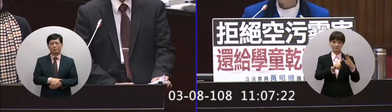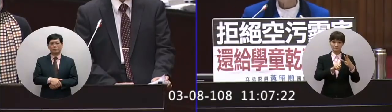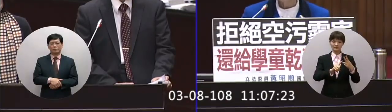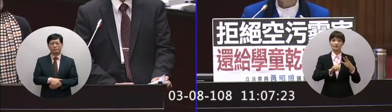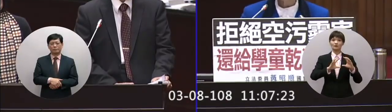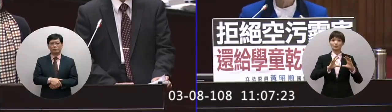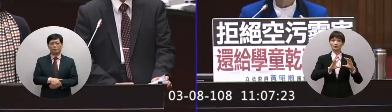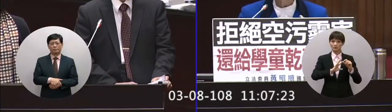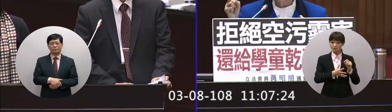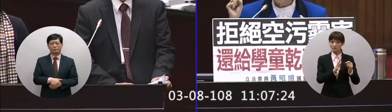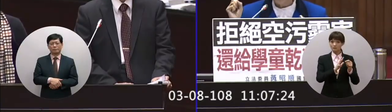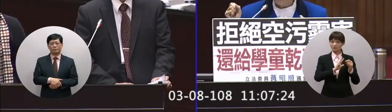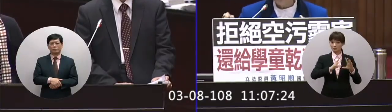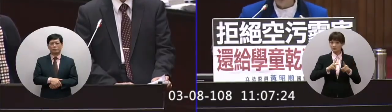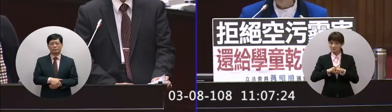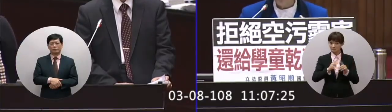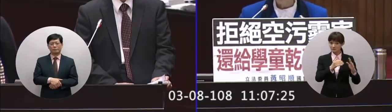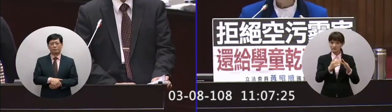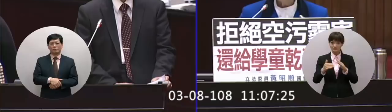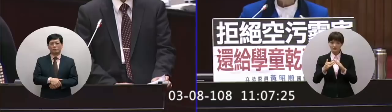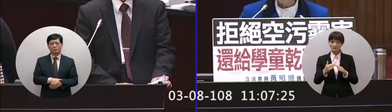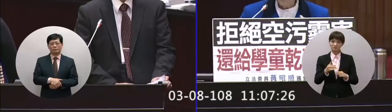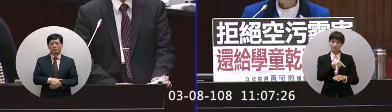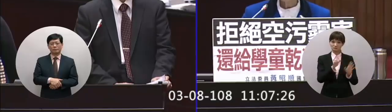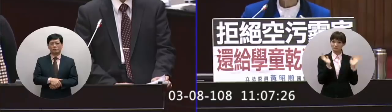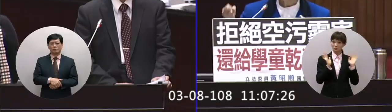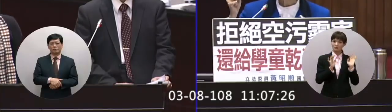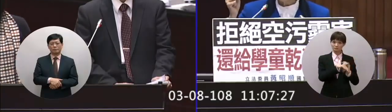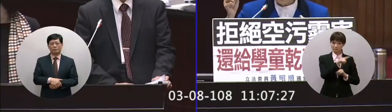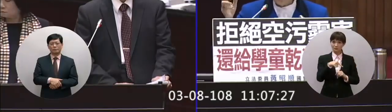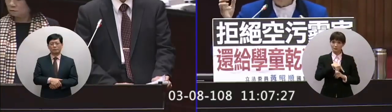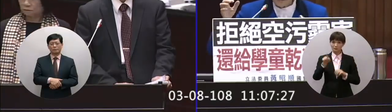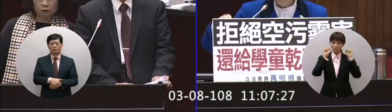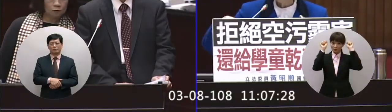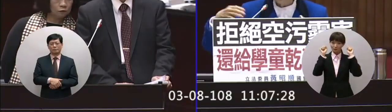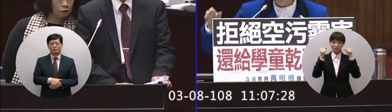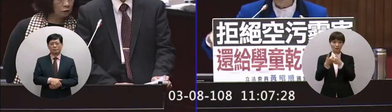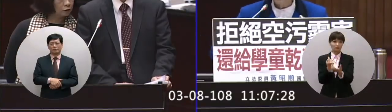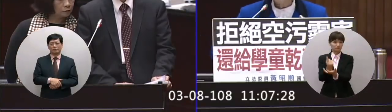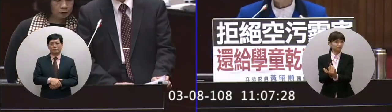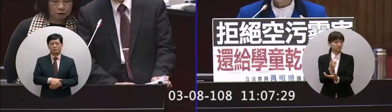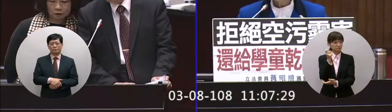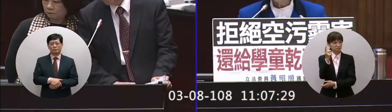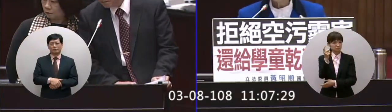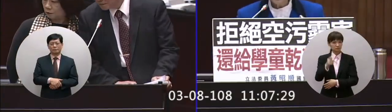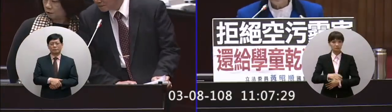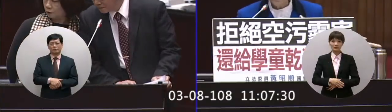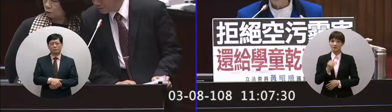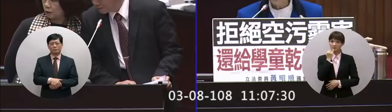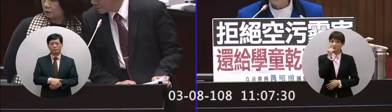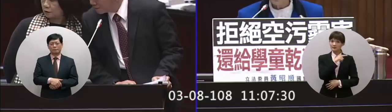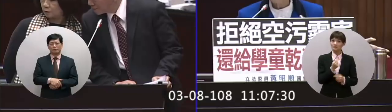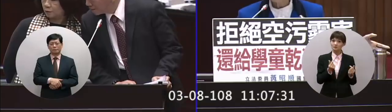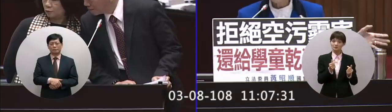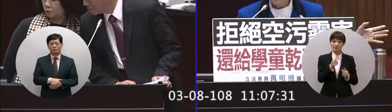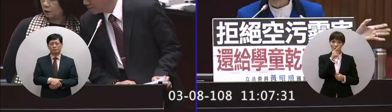中小学真的没有办法办运动会，能不能给我们在这个红害区用特